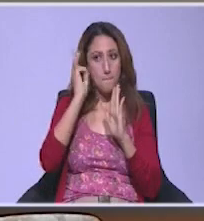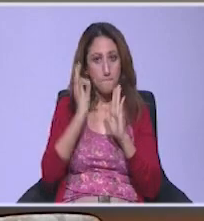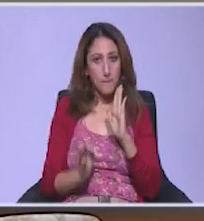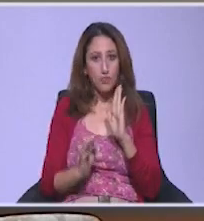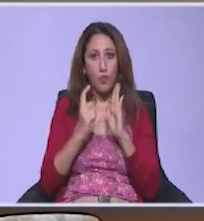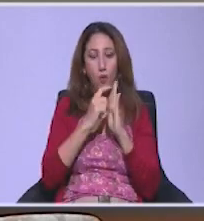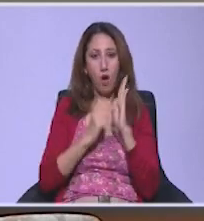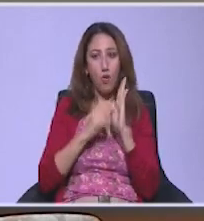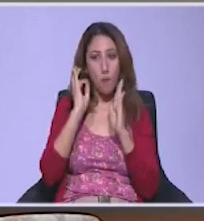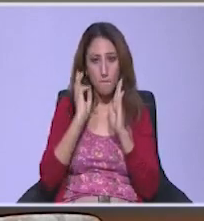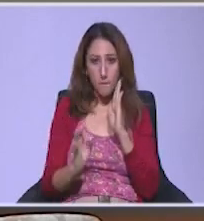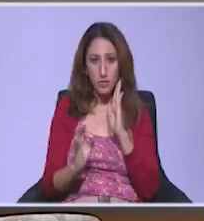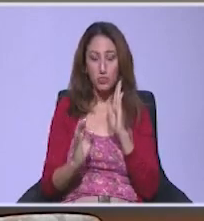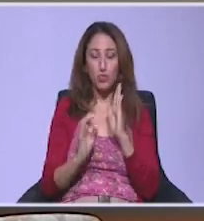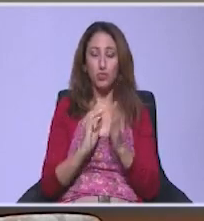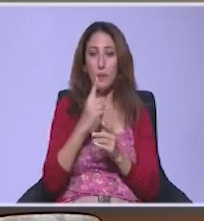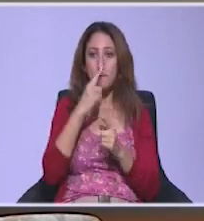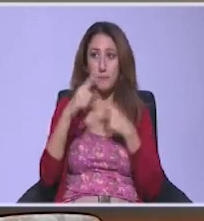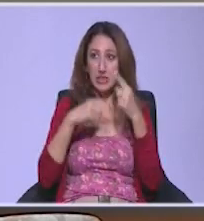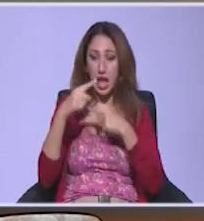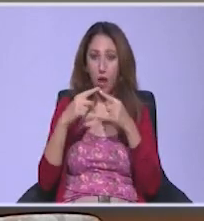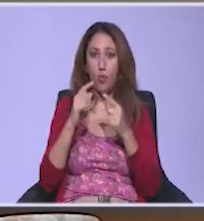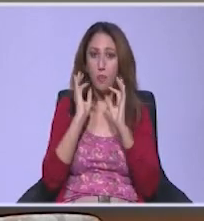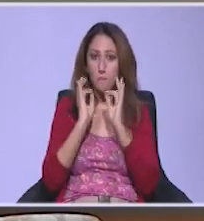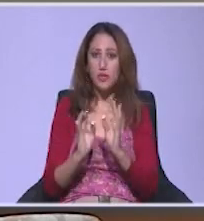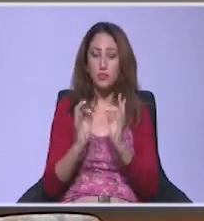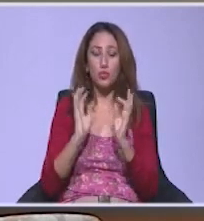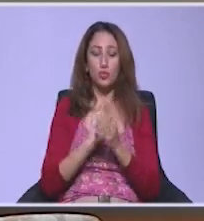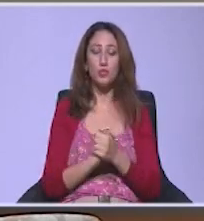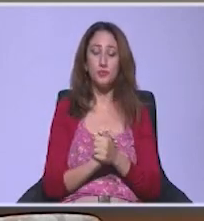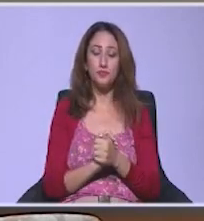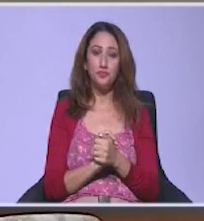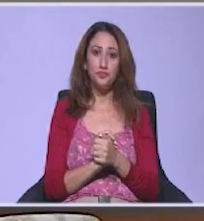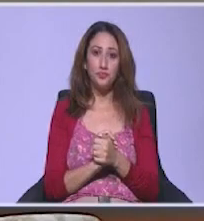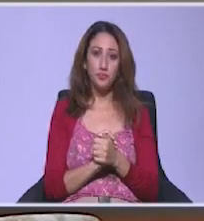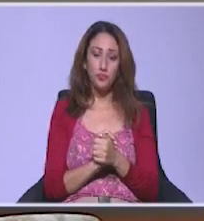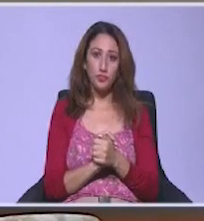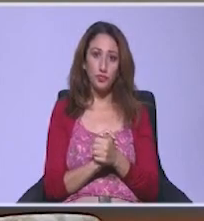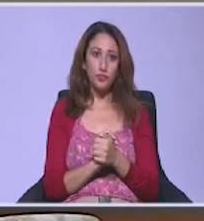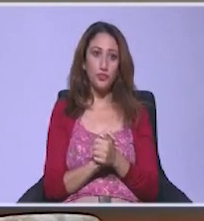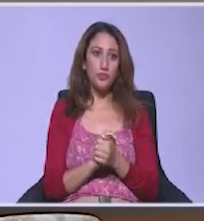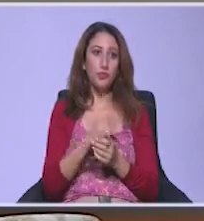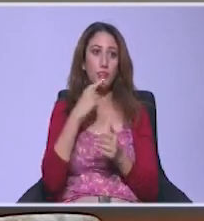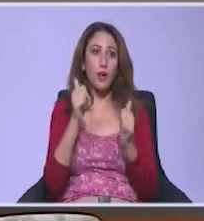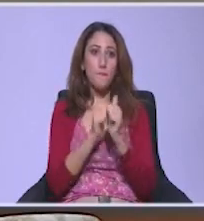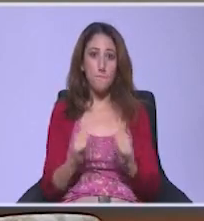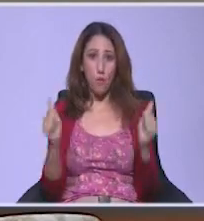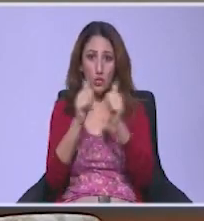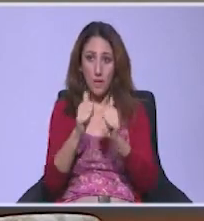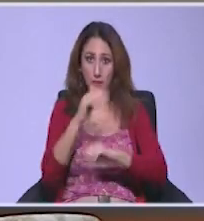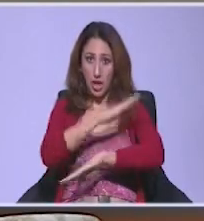قيمه وعاداته، لا يسيئون لرموزه. عاوز أقول لكم أن أي مجتمع بلا